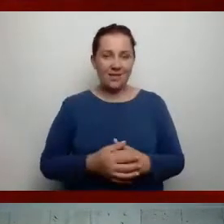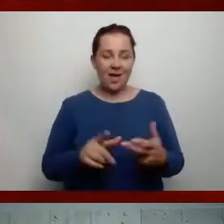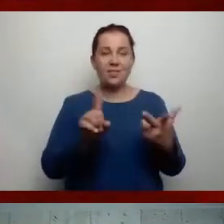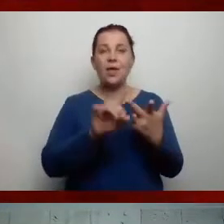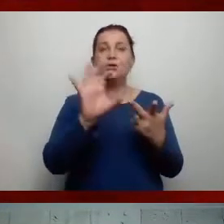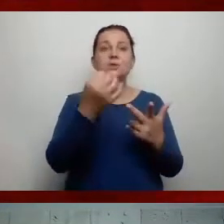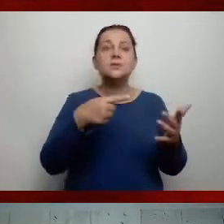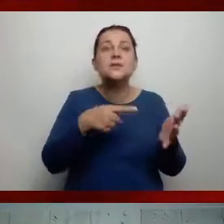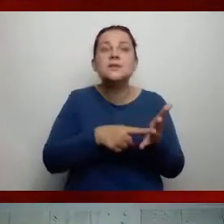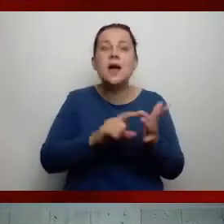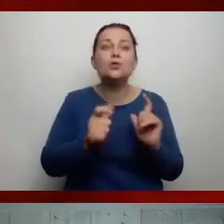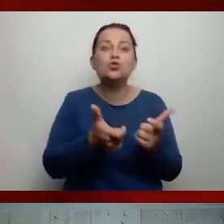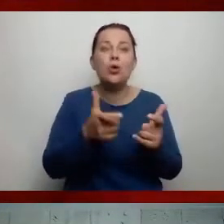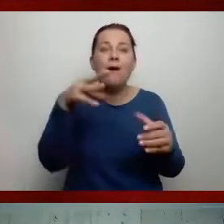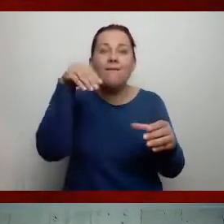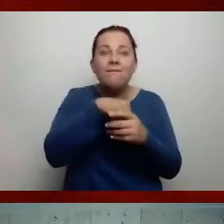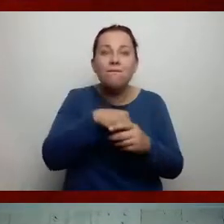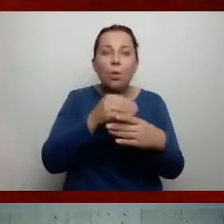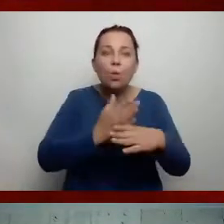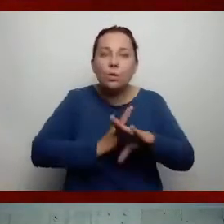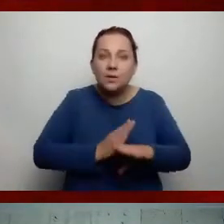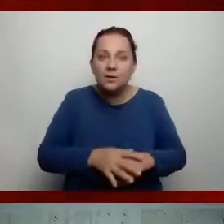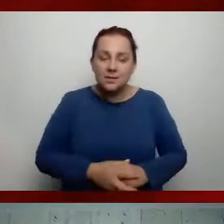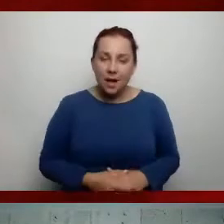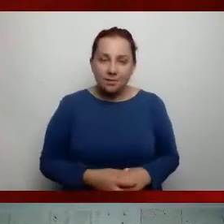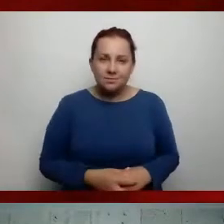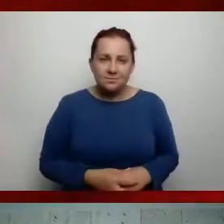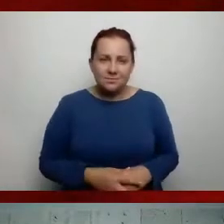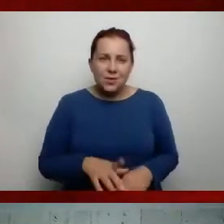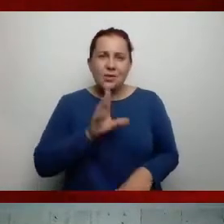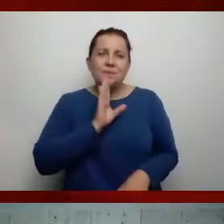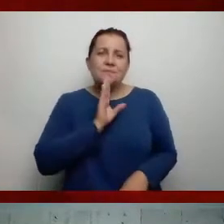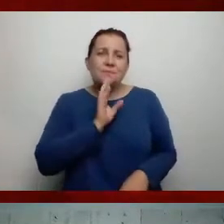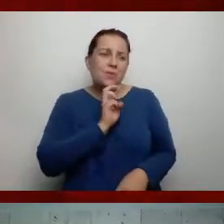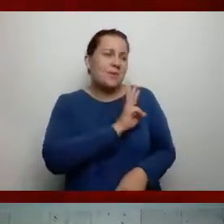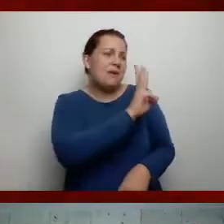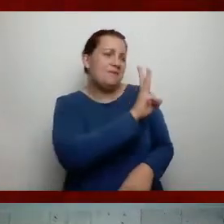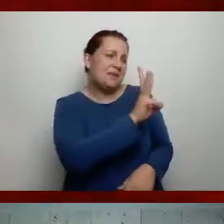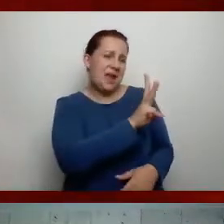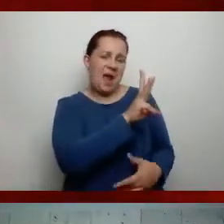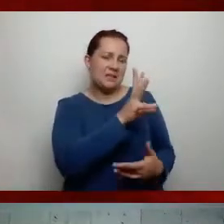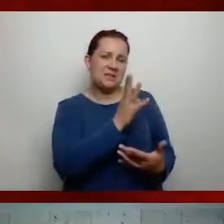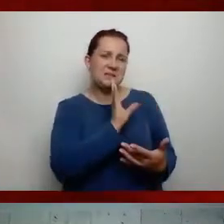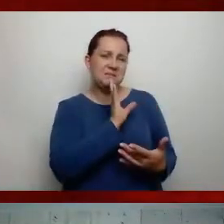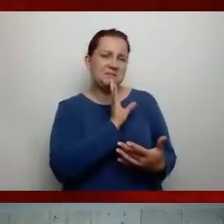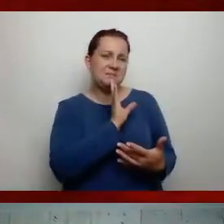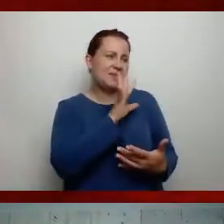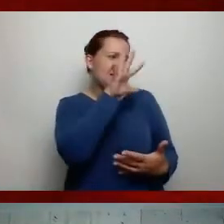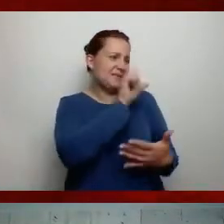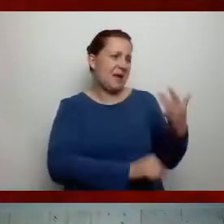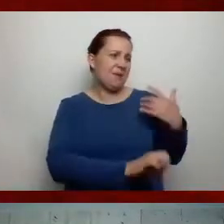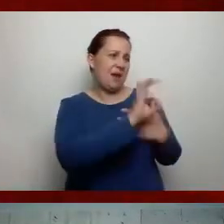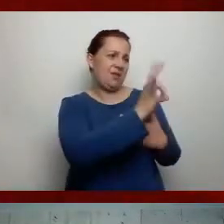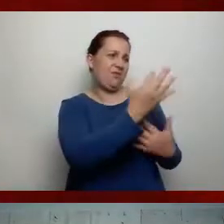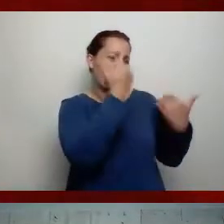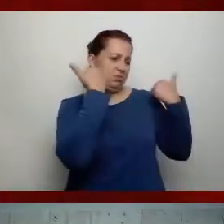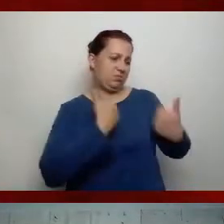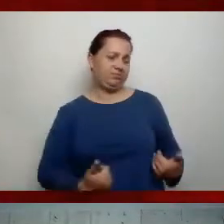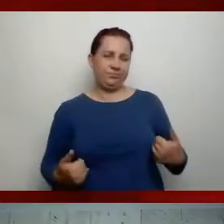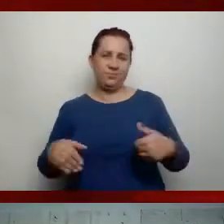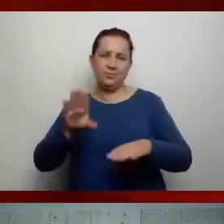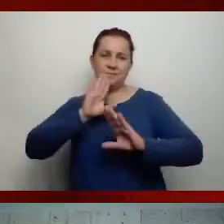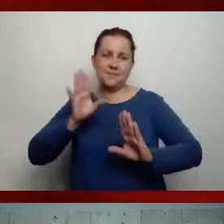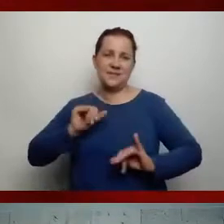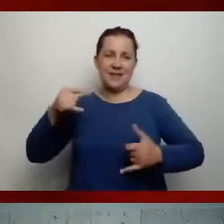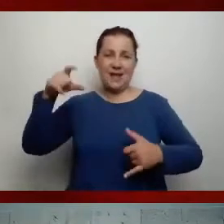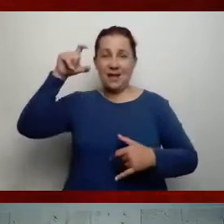to troszkę tak jakby okradanie Witkacego z Witkacego, prawda? i Kaczmarskiego z Kaczmarskiego, prawda?